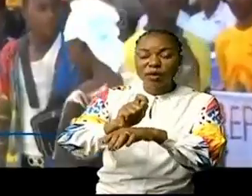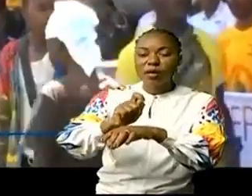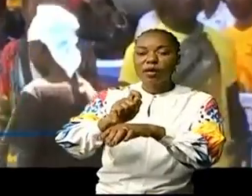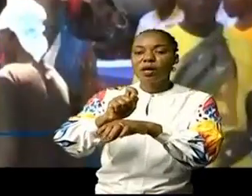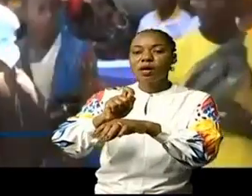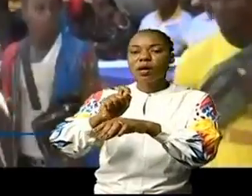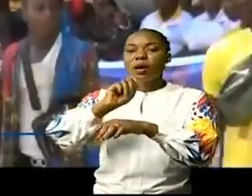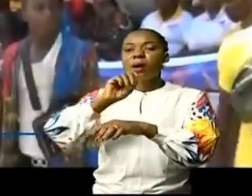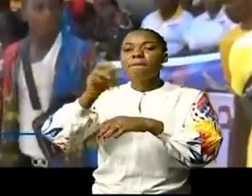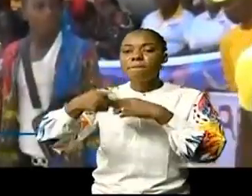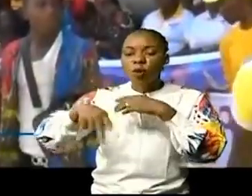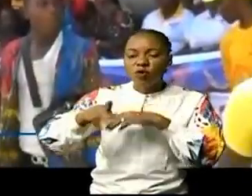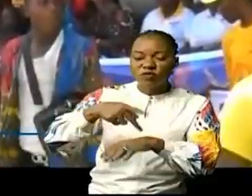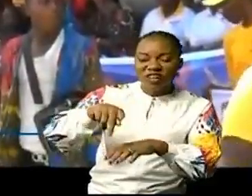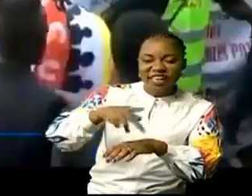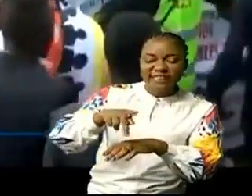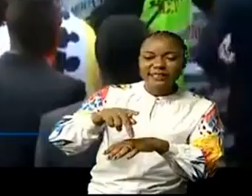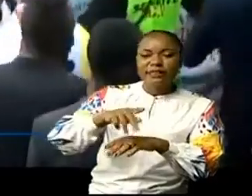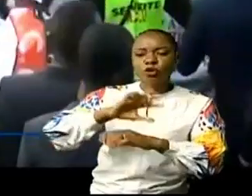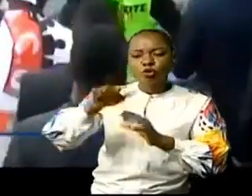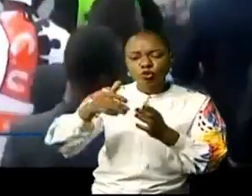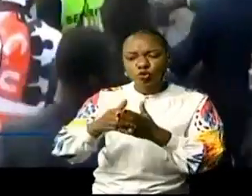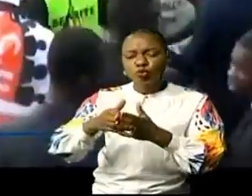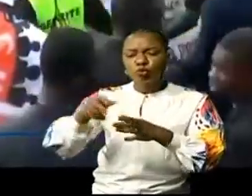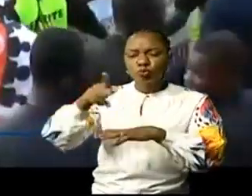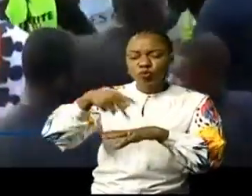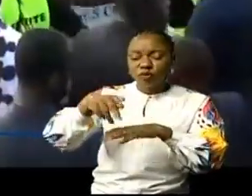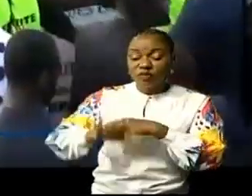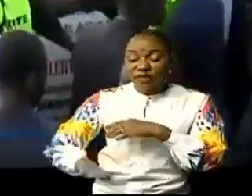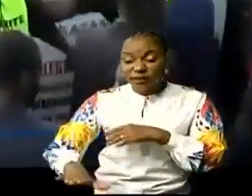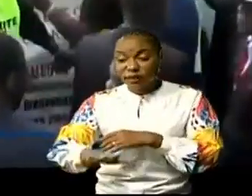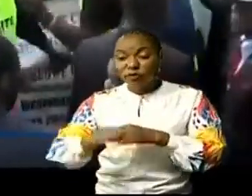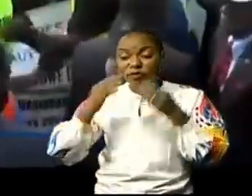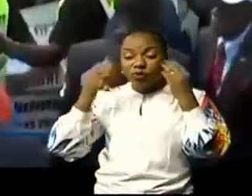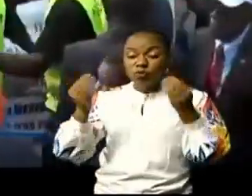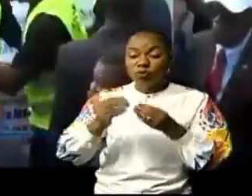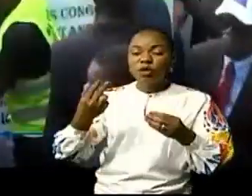145 territoires, il y a développement. Natou, n'a remercié Mungu.